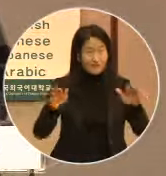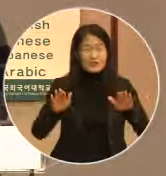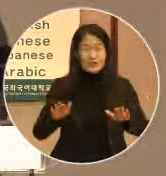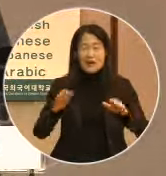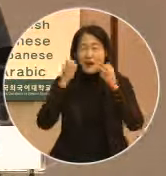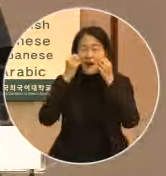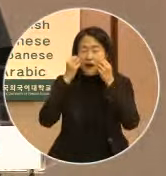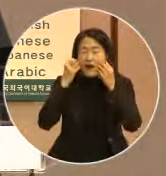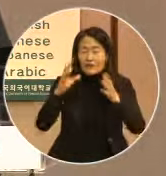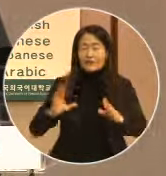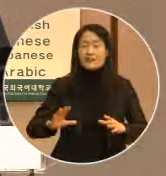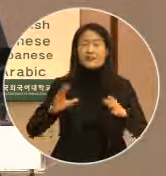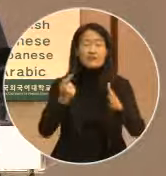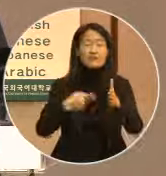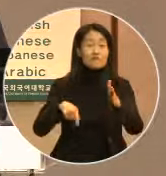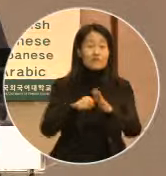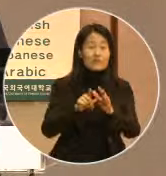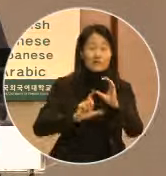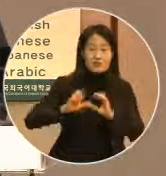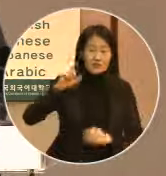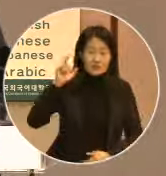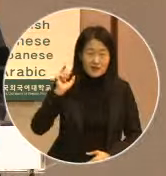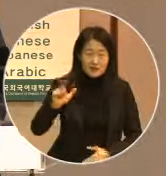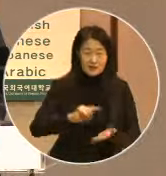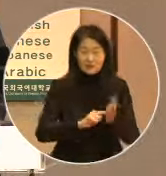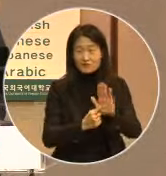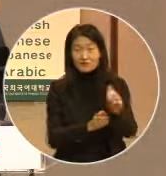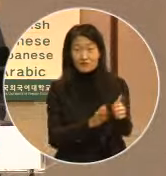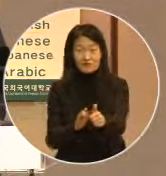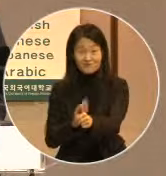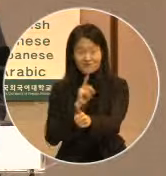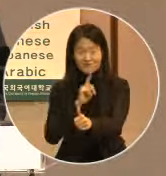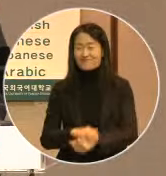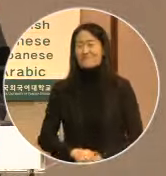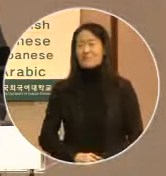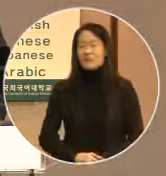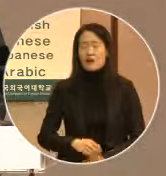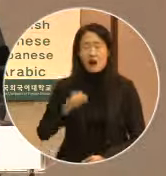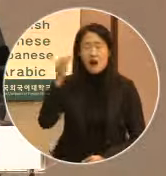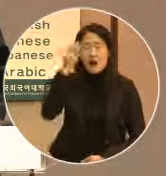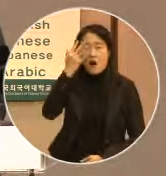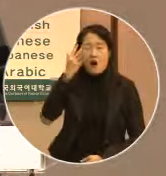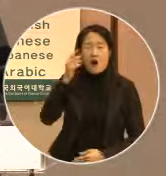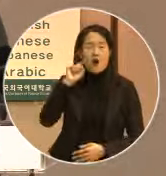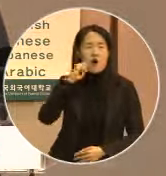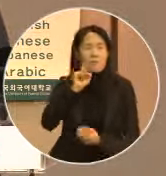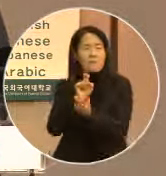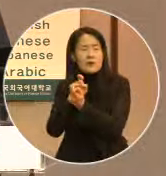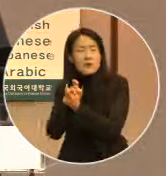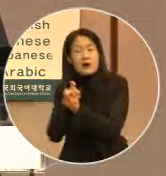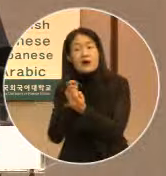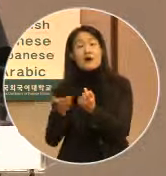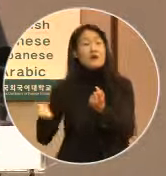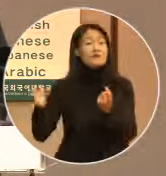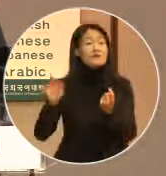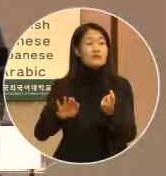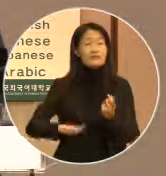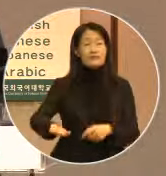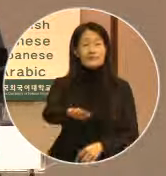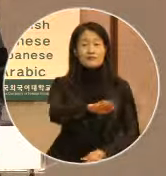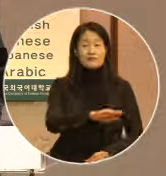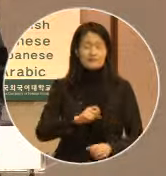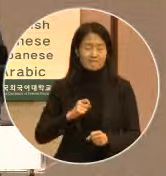이상을 향해 더욱 힘차게 나아가시기 바랍니다. 예기치 못한 어려움들을 만나더라도